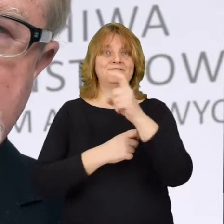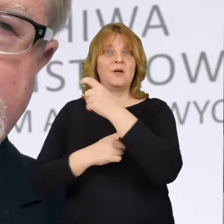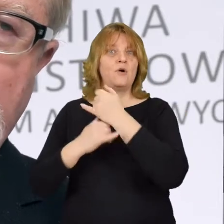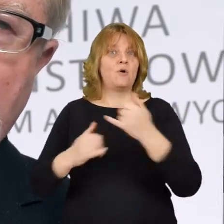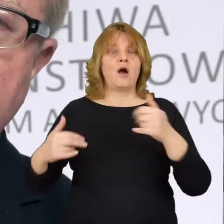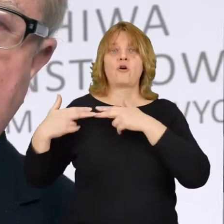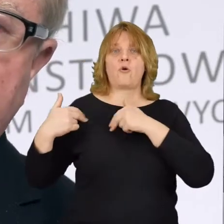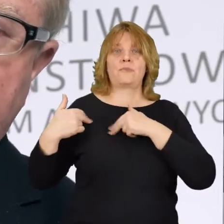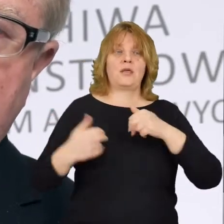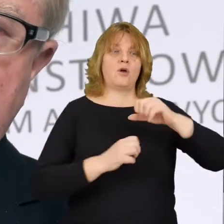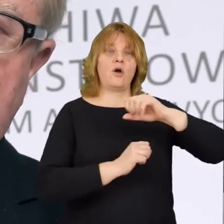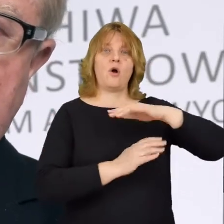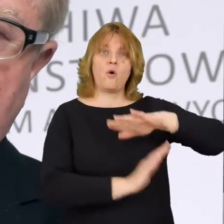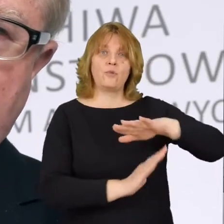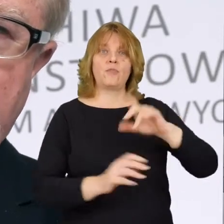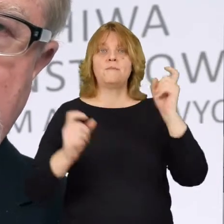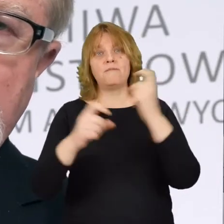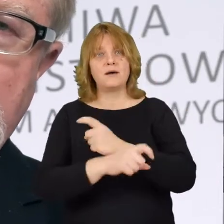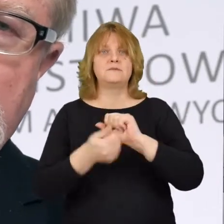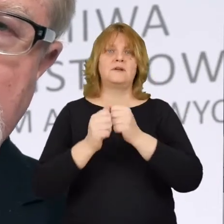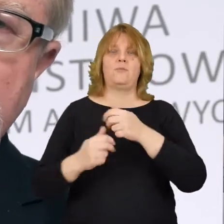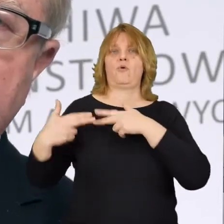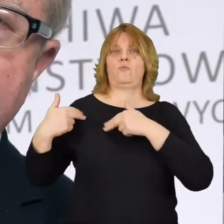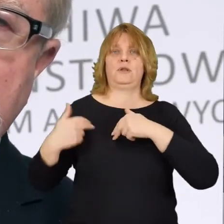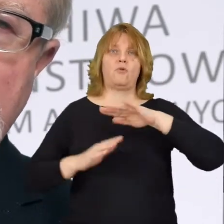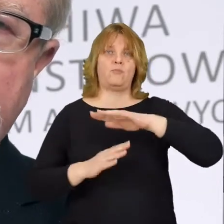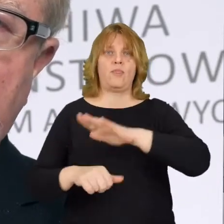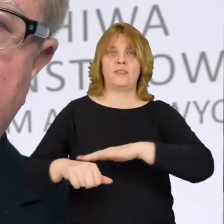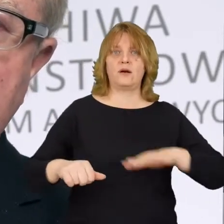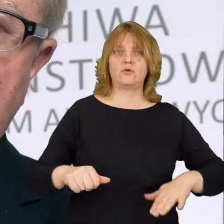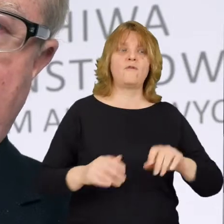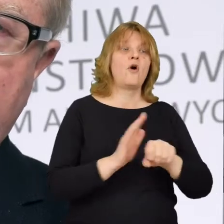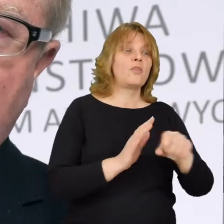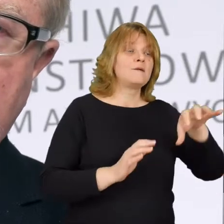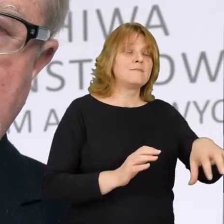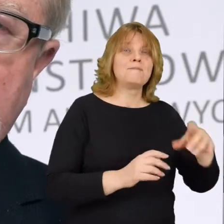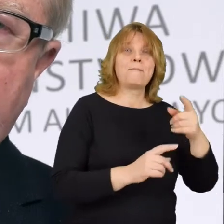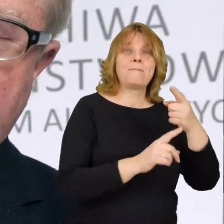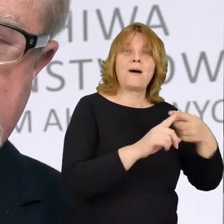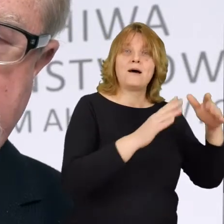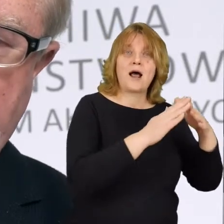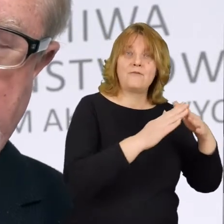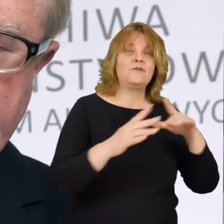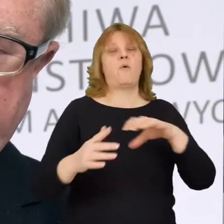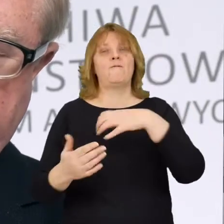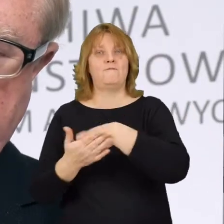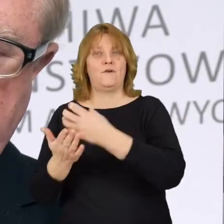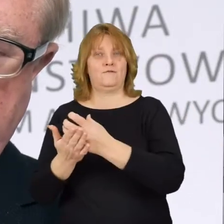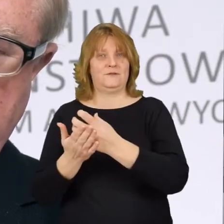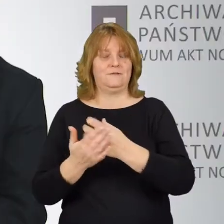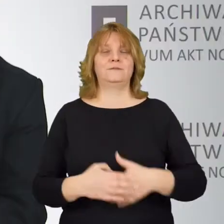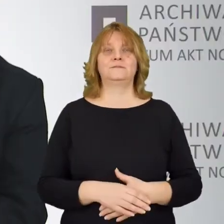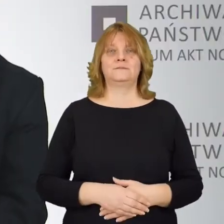Obrony Państwa albo Komitetów Obrony Narodowej, od poszczególnych parafii po województwa.